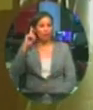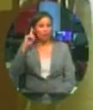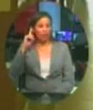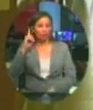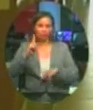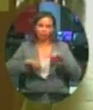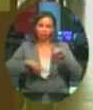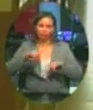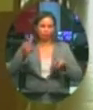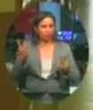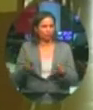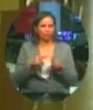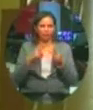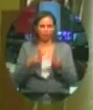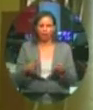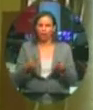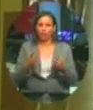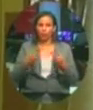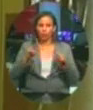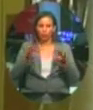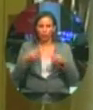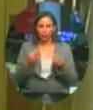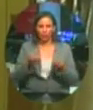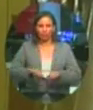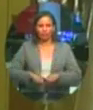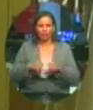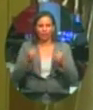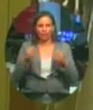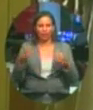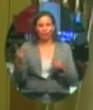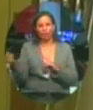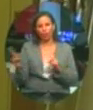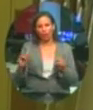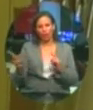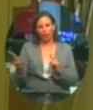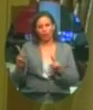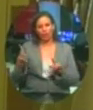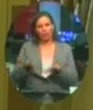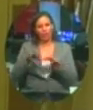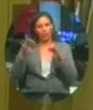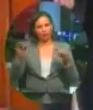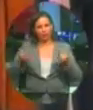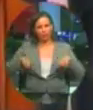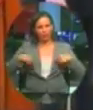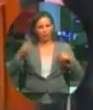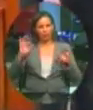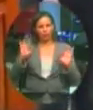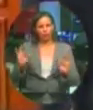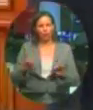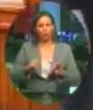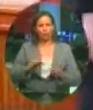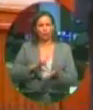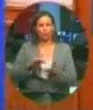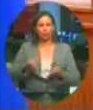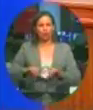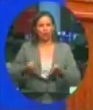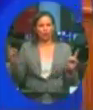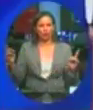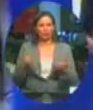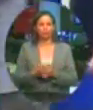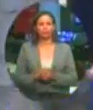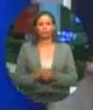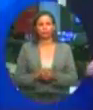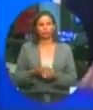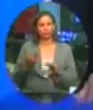אפשרי, ויותר טוב לפרק את החבילה ולתת לכל צד להתחיל את חייו במקום אחר. מוקדם יותר התערב בסוגיה